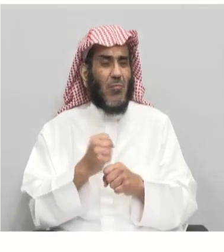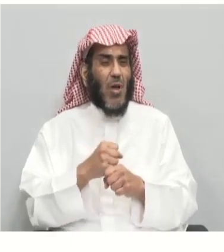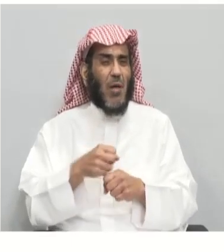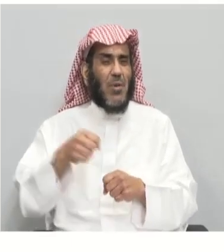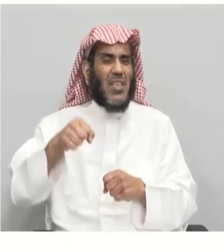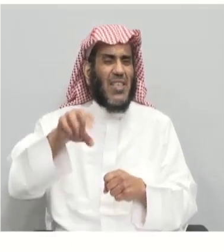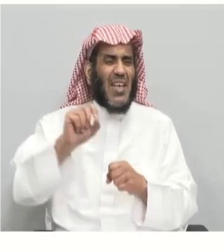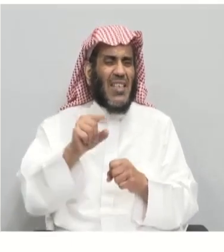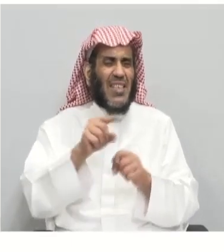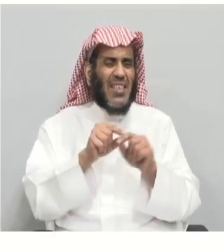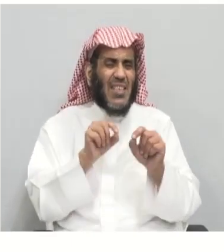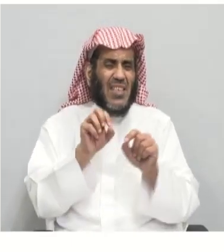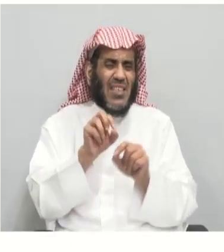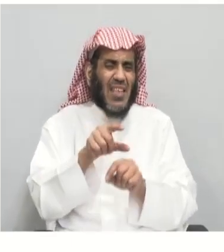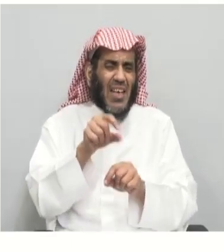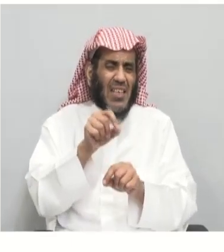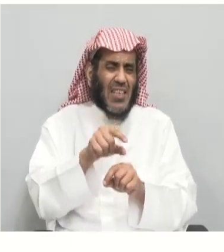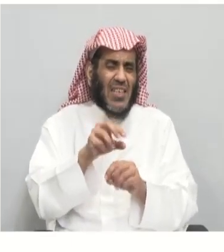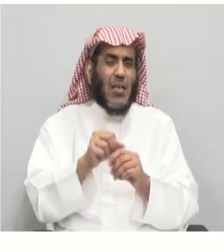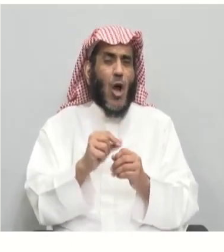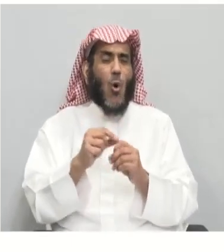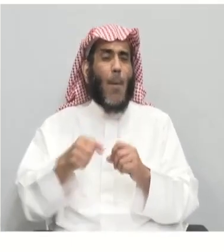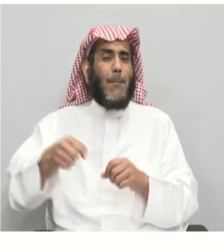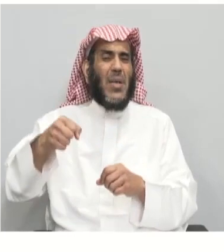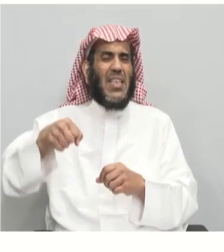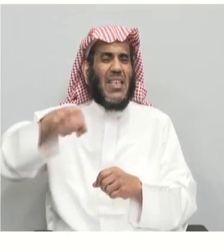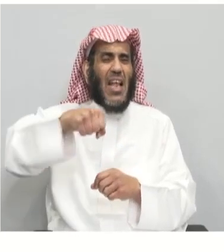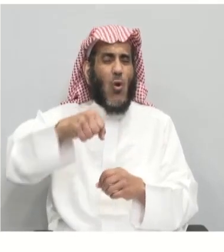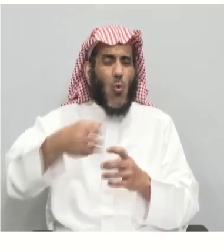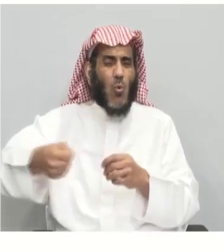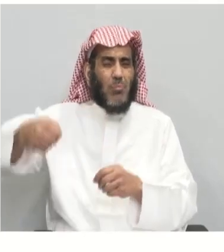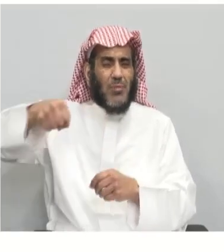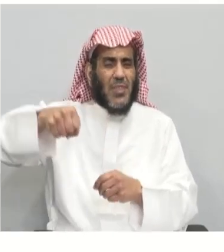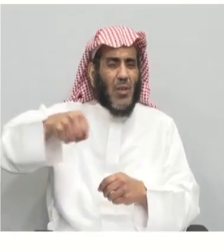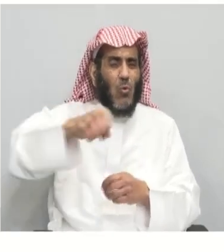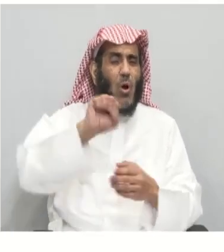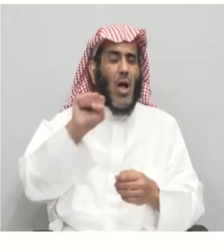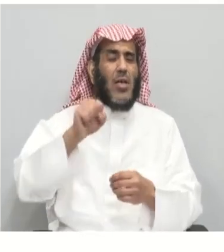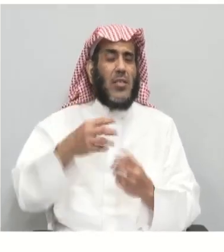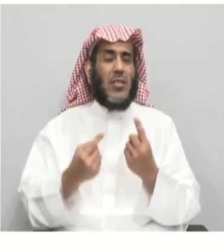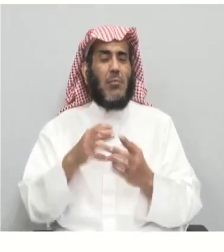التقطير او بدلو المخصص لري النباتات